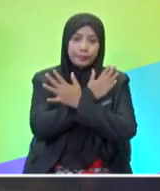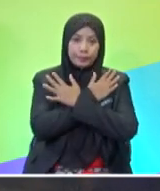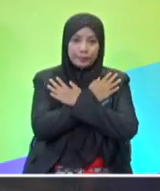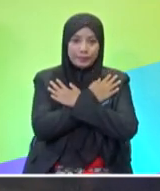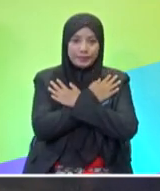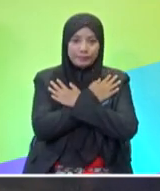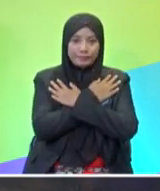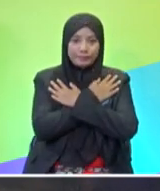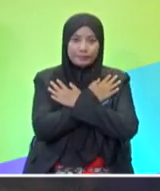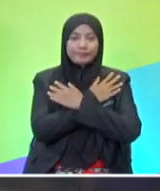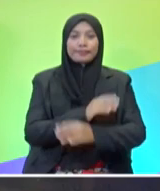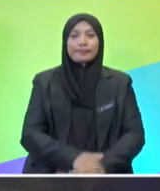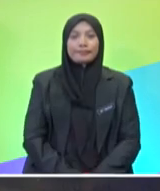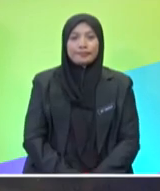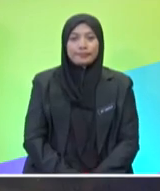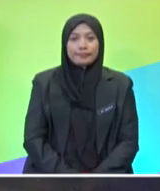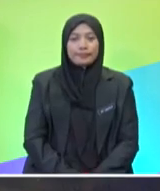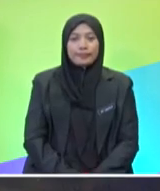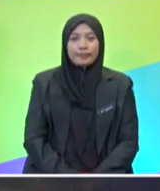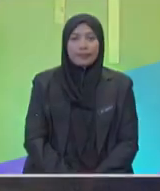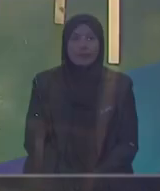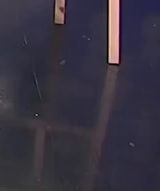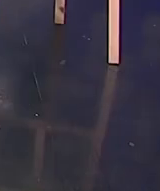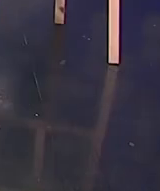Kita kembali selepas ini Didik TV KPM.